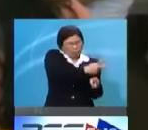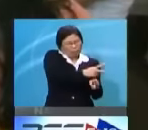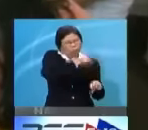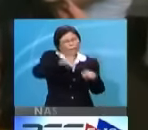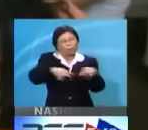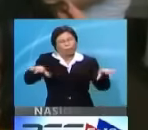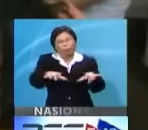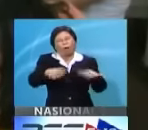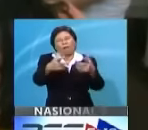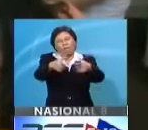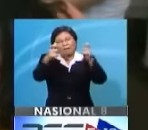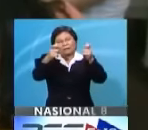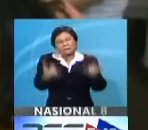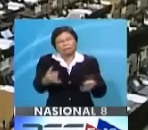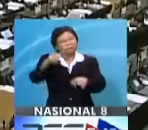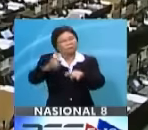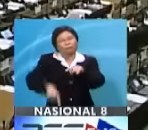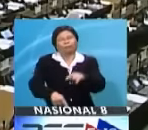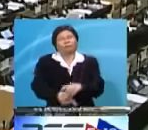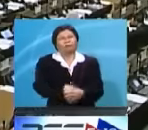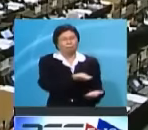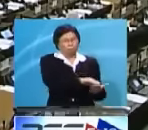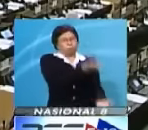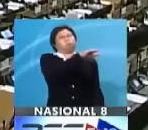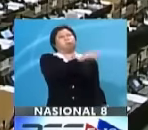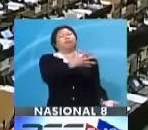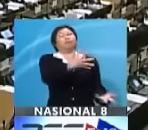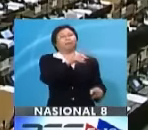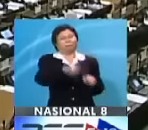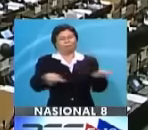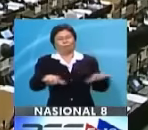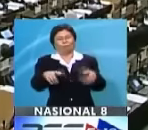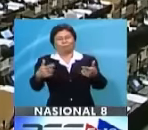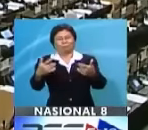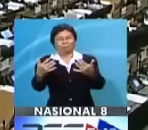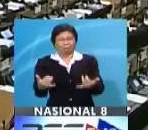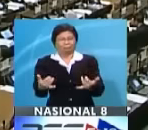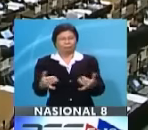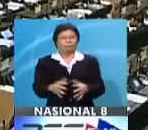dilaksanakan serta-merta. Masyarakat di luar sana,